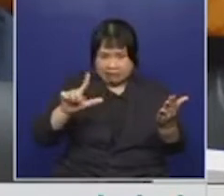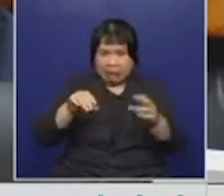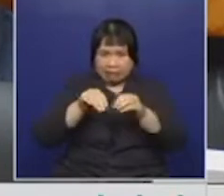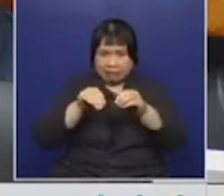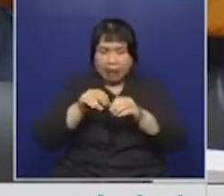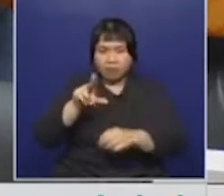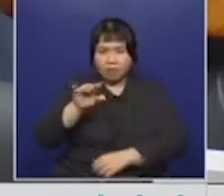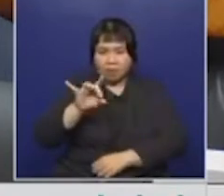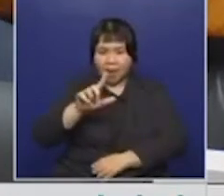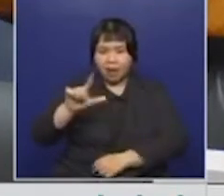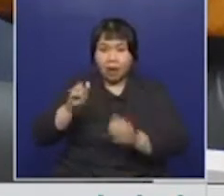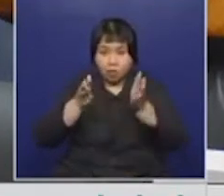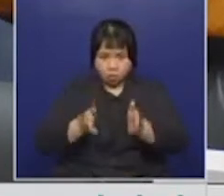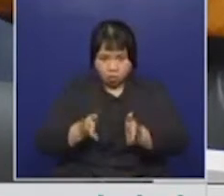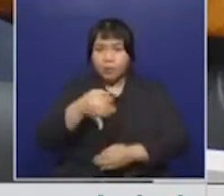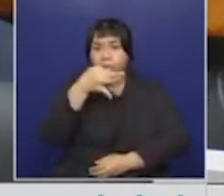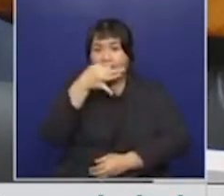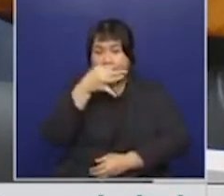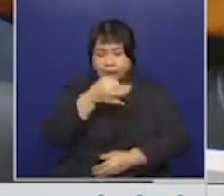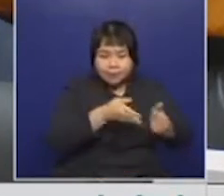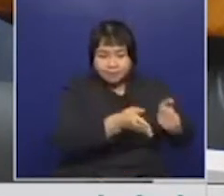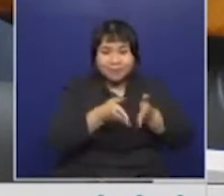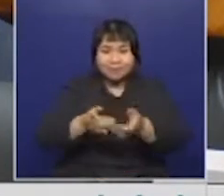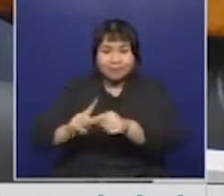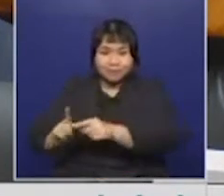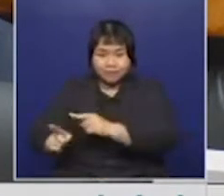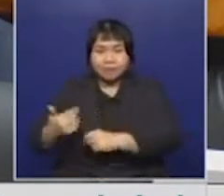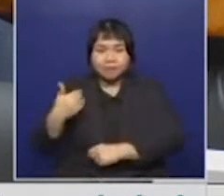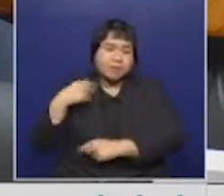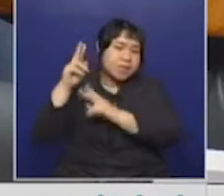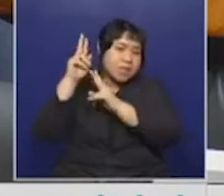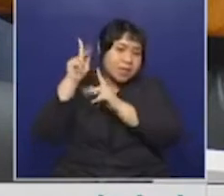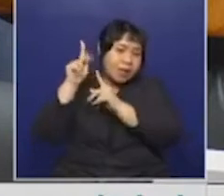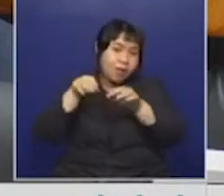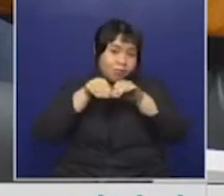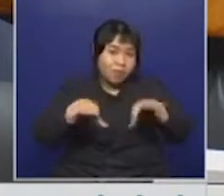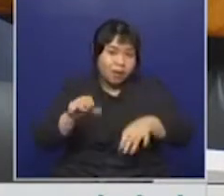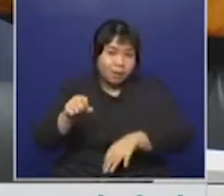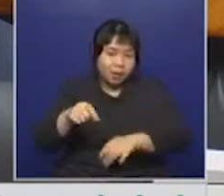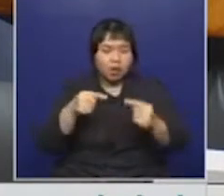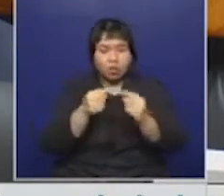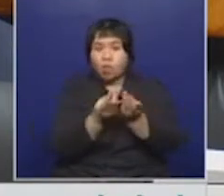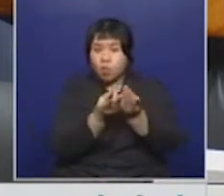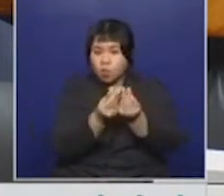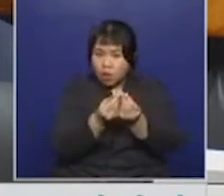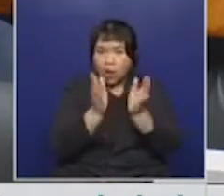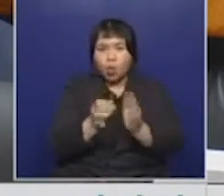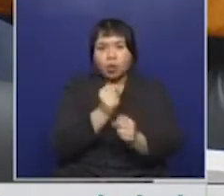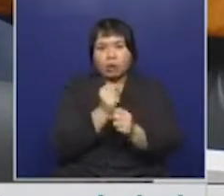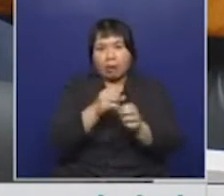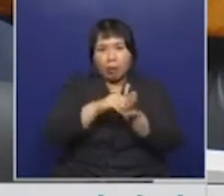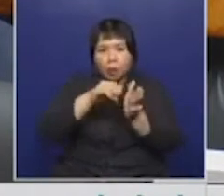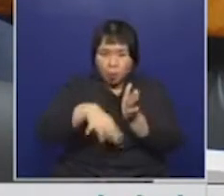และในบรรดาสาขาอาชีพต่างๆอย่างที่เราทราบพอดีตามสื่อสาธารณะห่างๆพูดถึงตัวเลขคนตกงาน